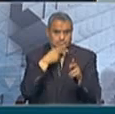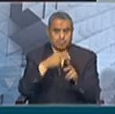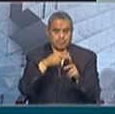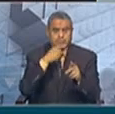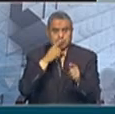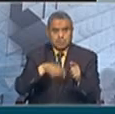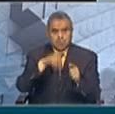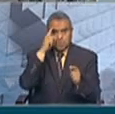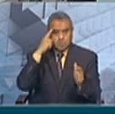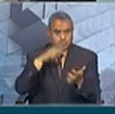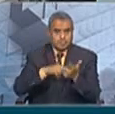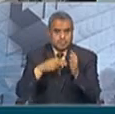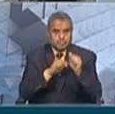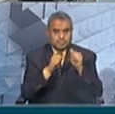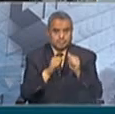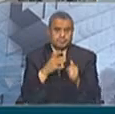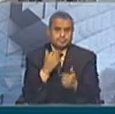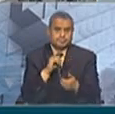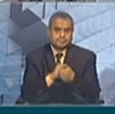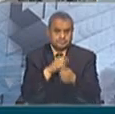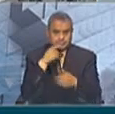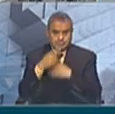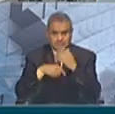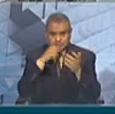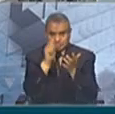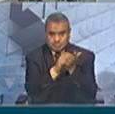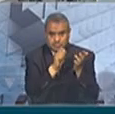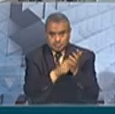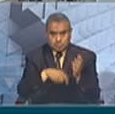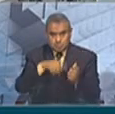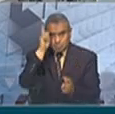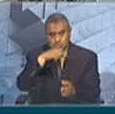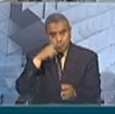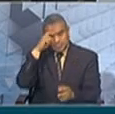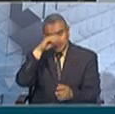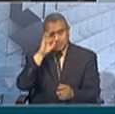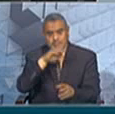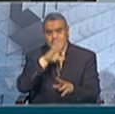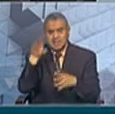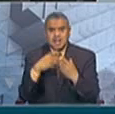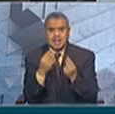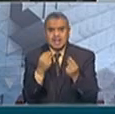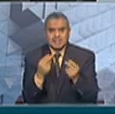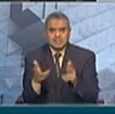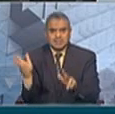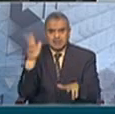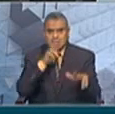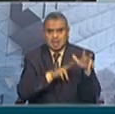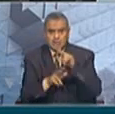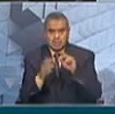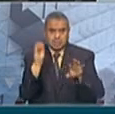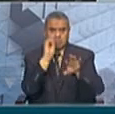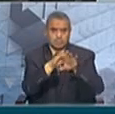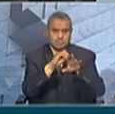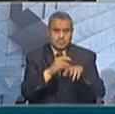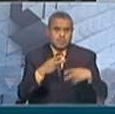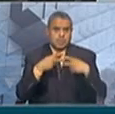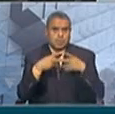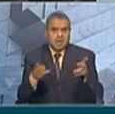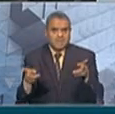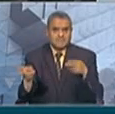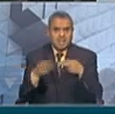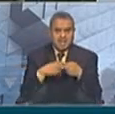اليوم وأنها لا تريد شيئا، وبالتالي ثم بدأت المطالب تقر وشبحة المطالب تقر الواحدة تلو